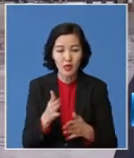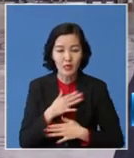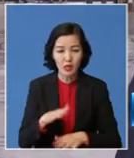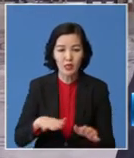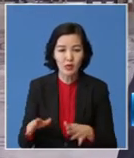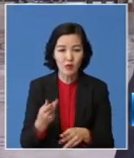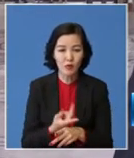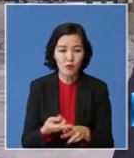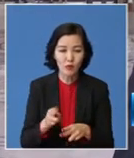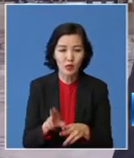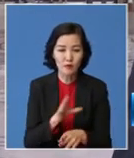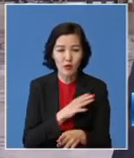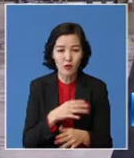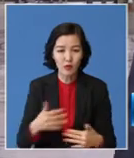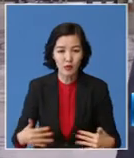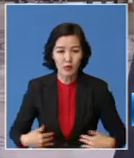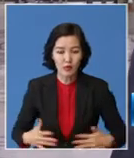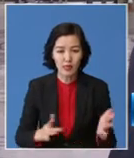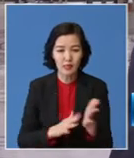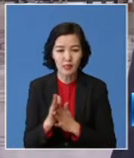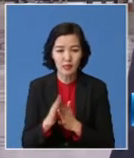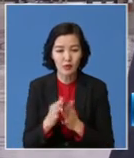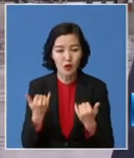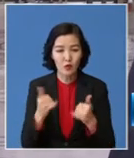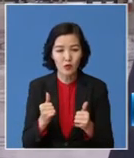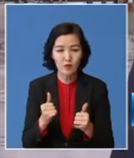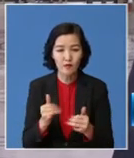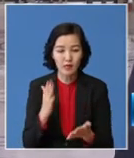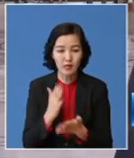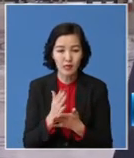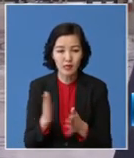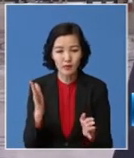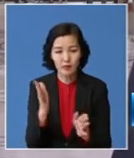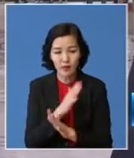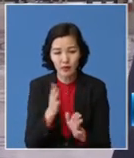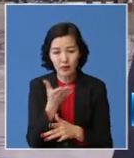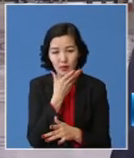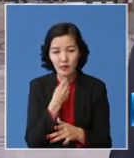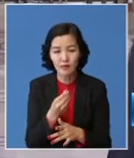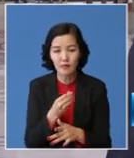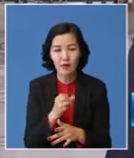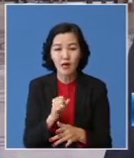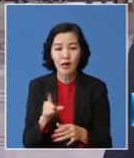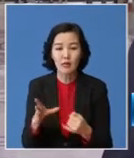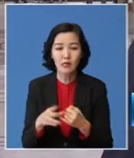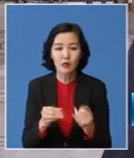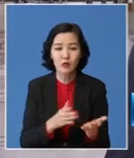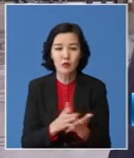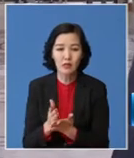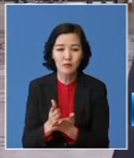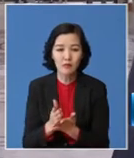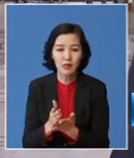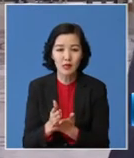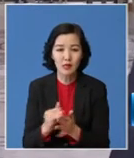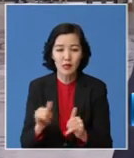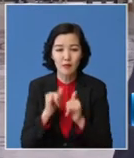плане растениеводства и животноводства. Нам есть чем удивить гостей. Агротуризм сейчас – это один из 7 приоритетов региональной концепции